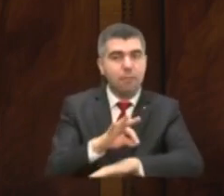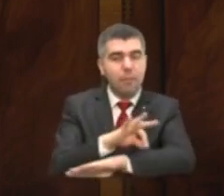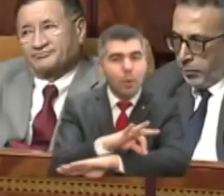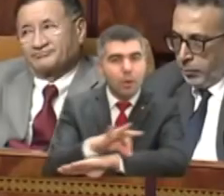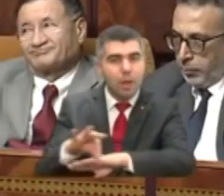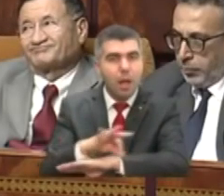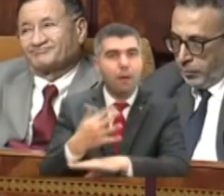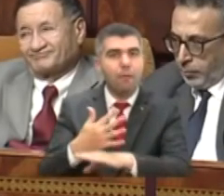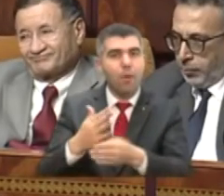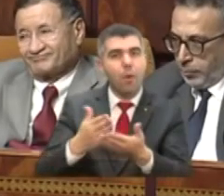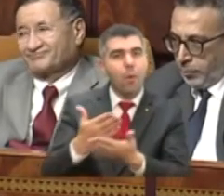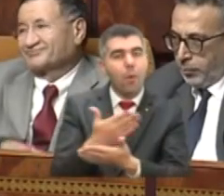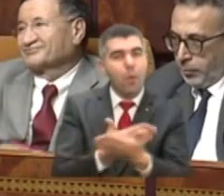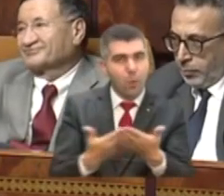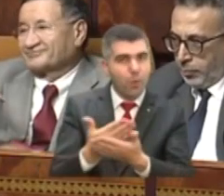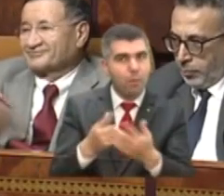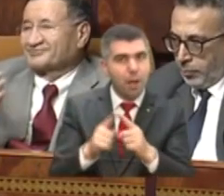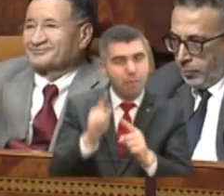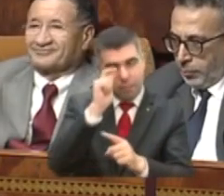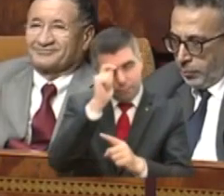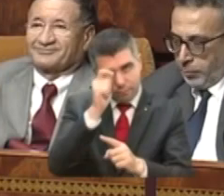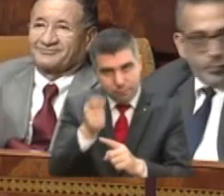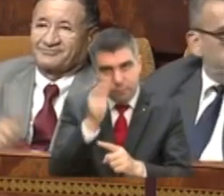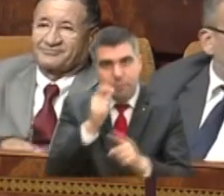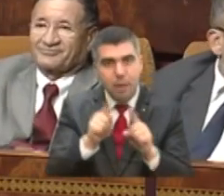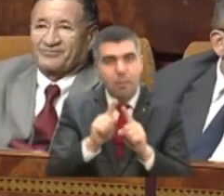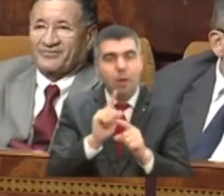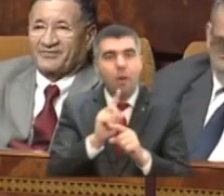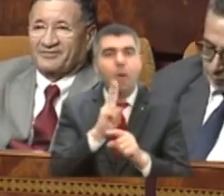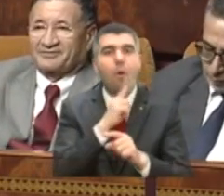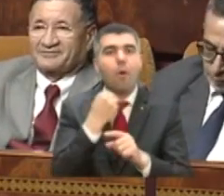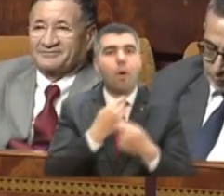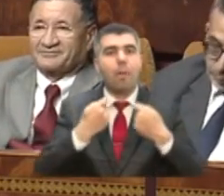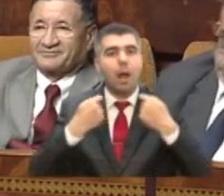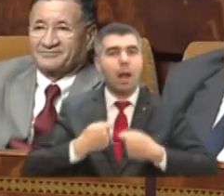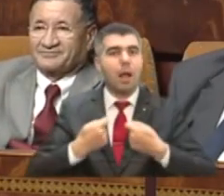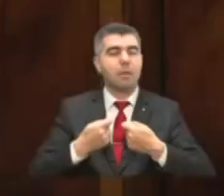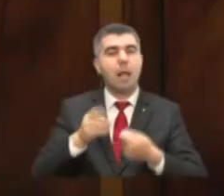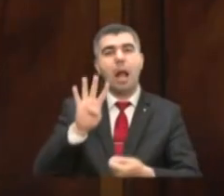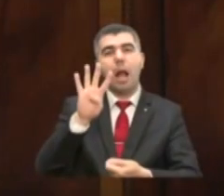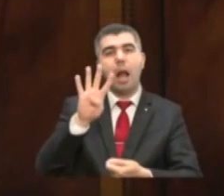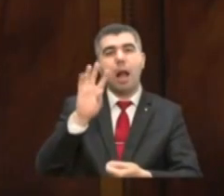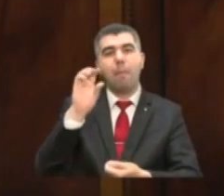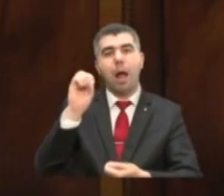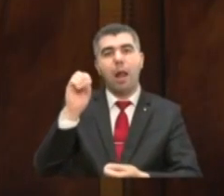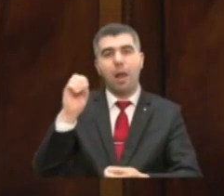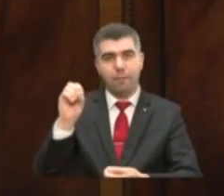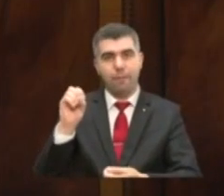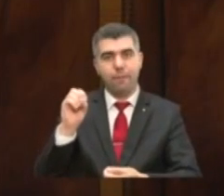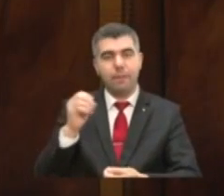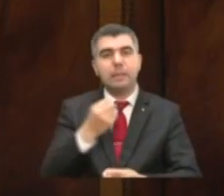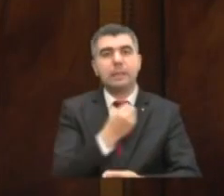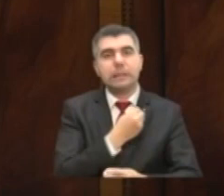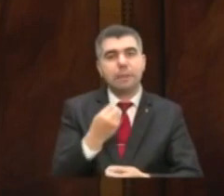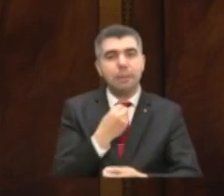التدبير، نحييكم السيد رئيس الحكومة على تخصيص 4000 منصب شغل في قطاع